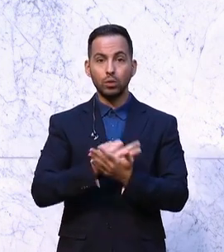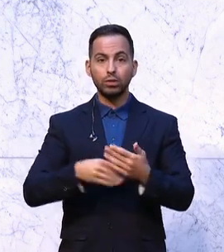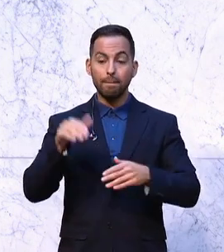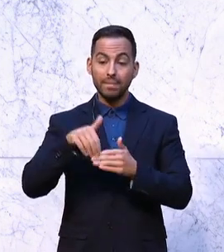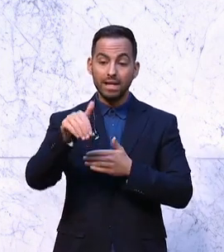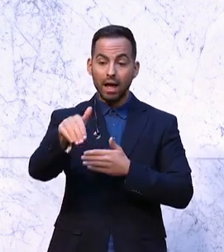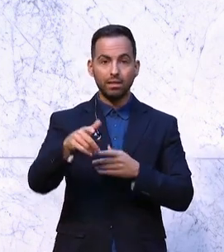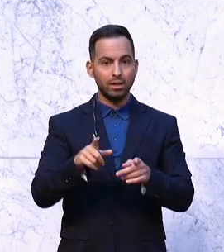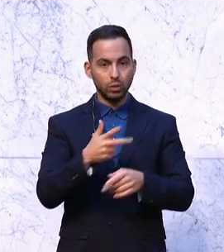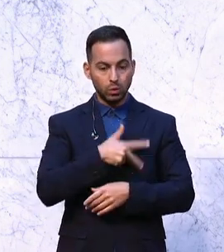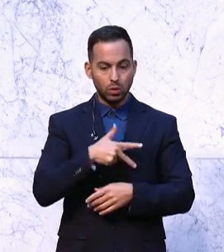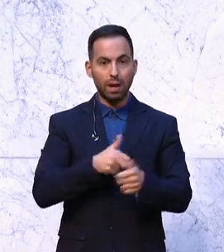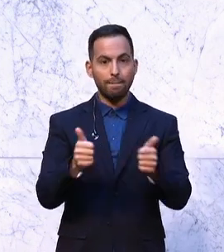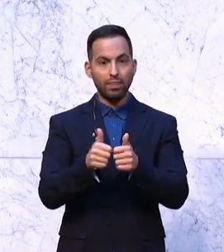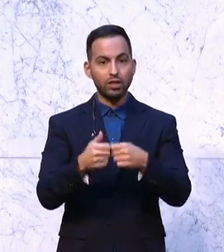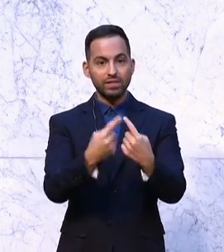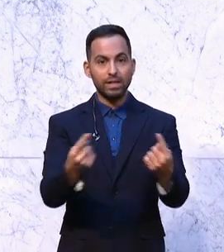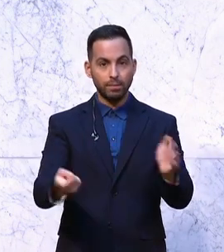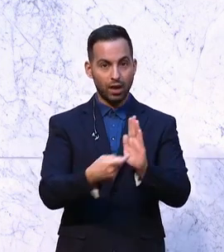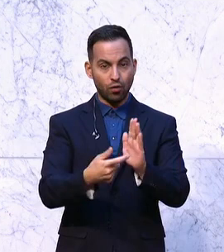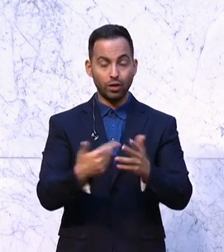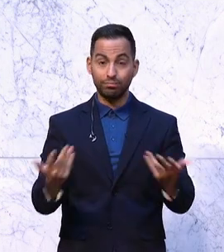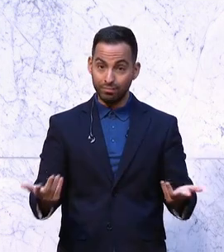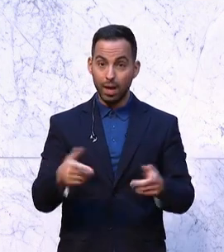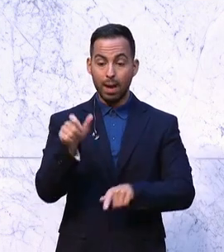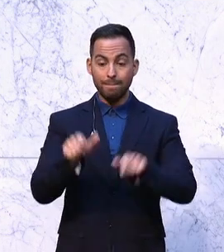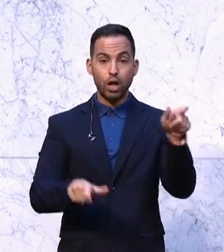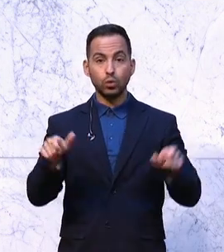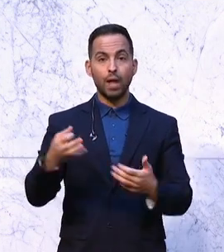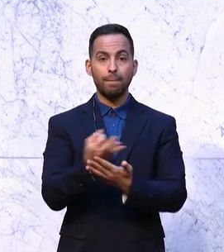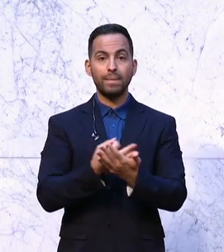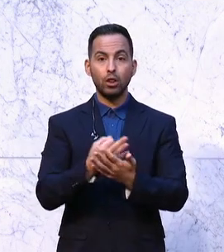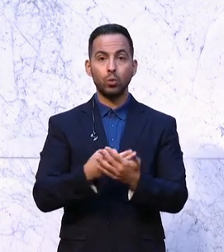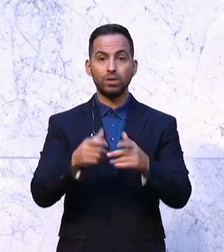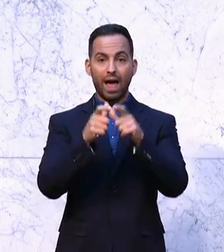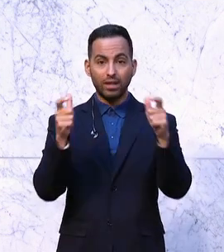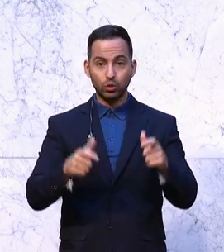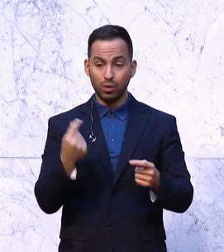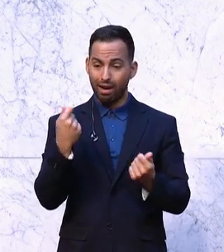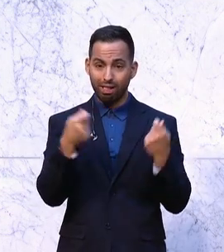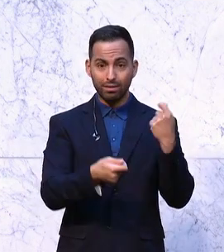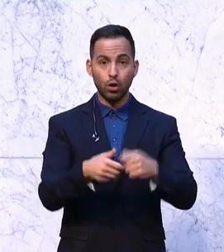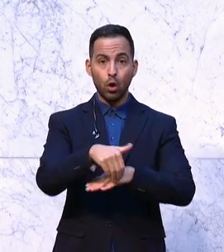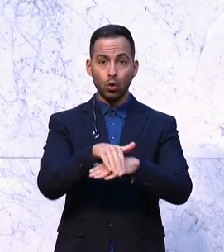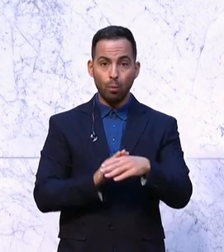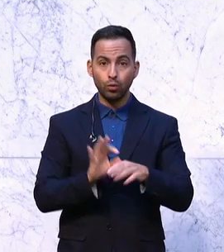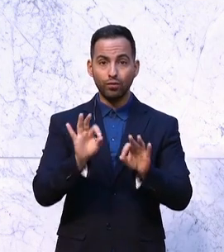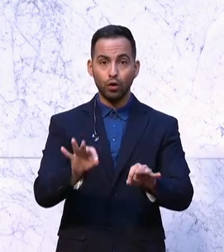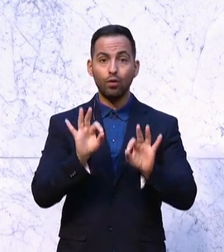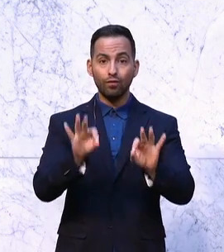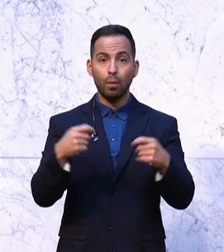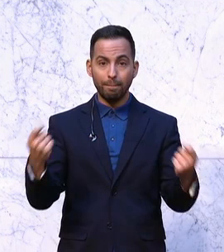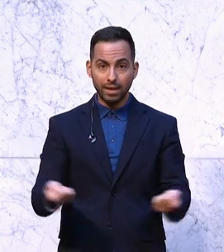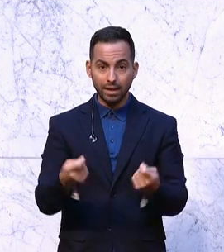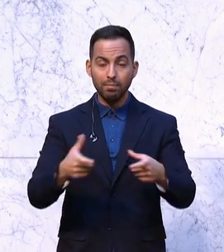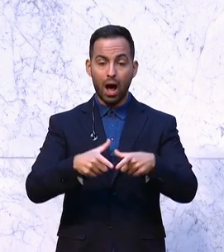der Sozialpartnerschaft gefordert, für das Personal in den Bildungseinrichtungen, für die Kommunen, für den Betrieb, für den